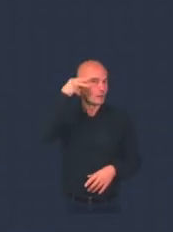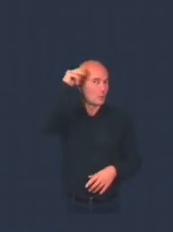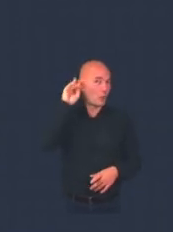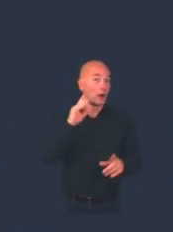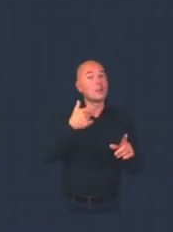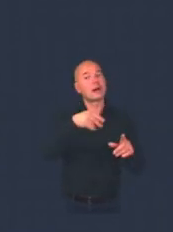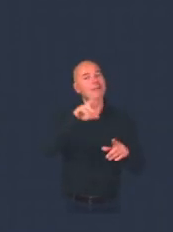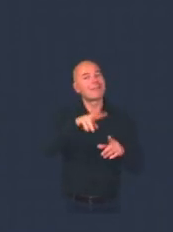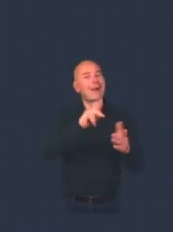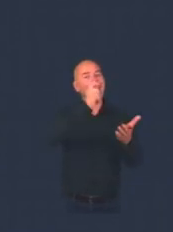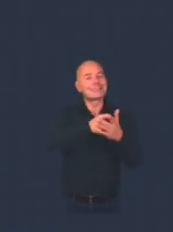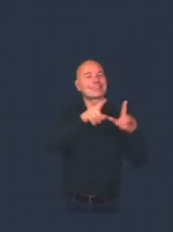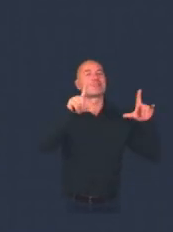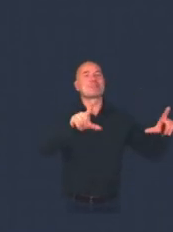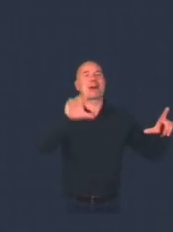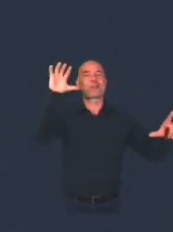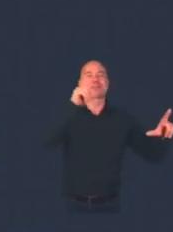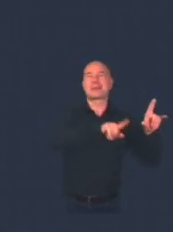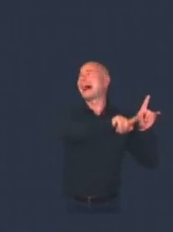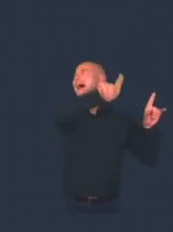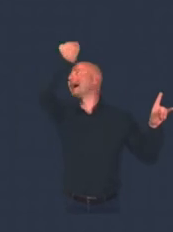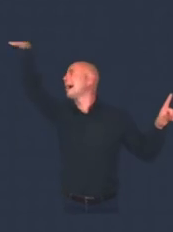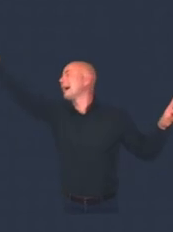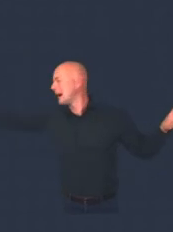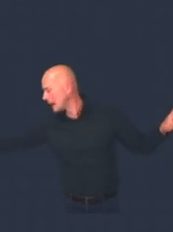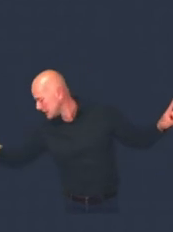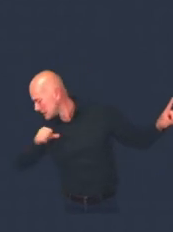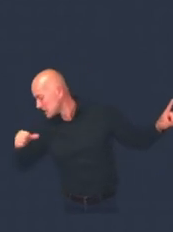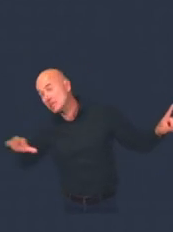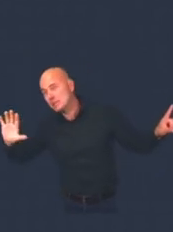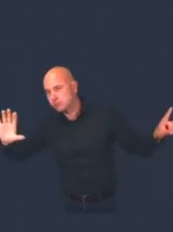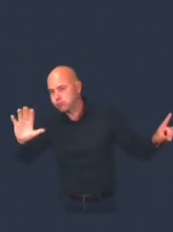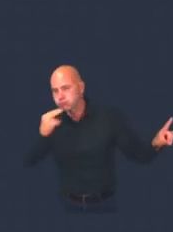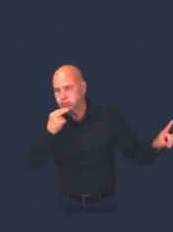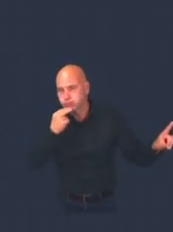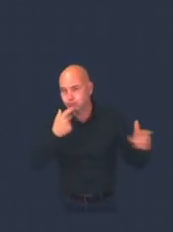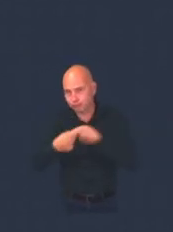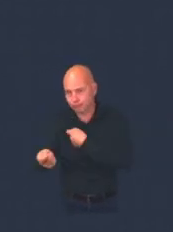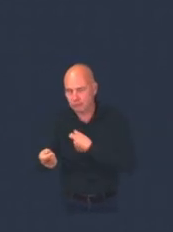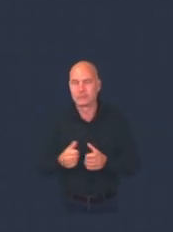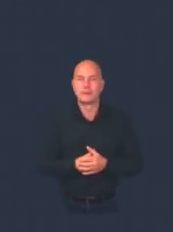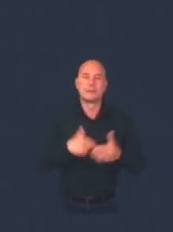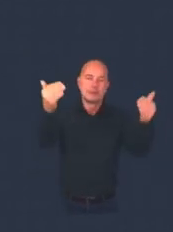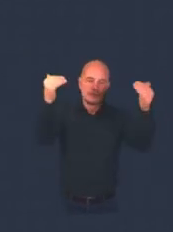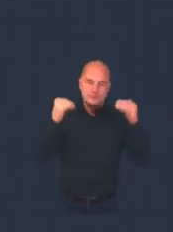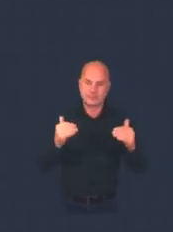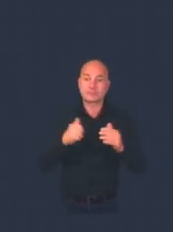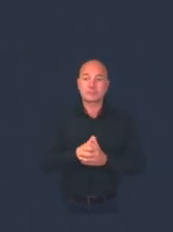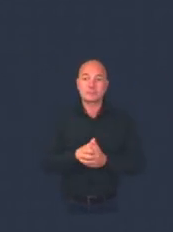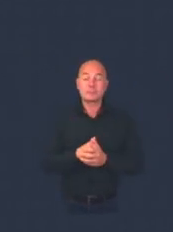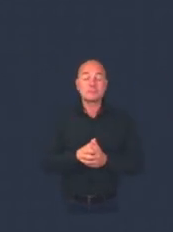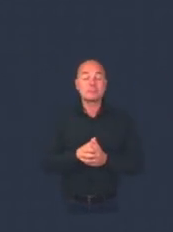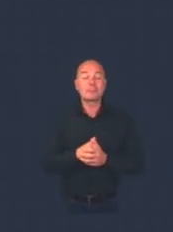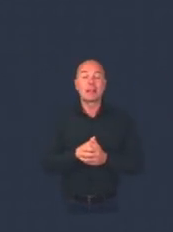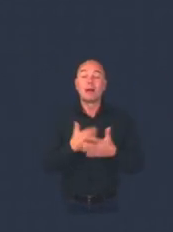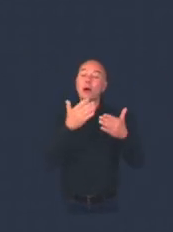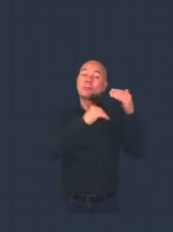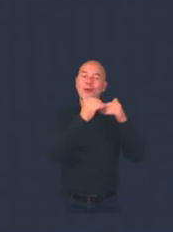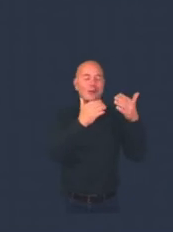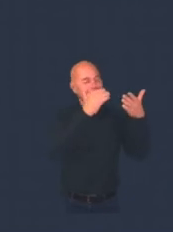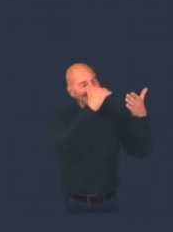relocalisation. Après cet épisode, on se demande vers quel côté de la force va aller la suite du plan. On tend plus vers